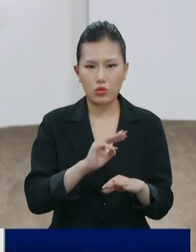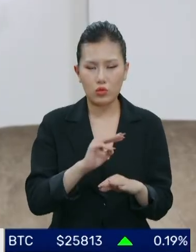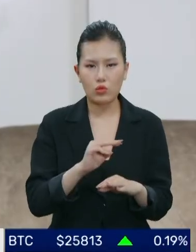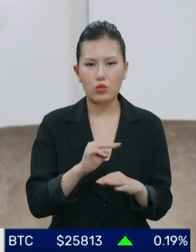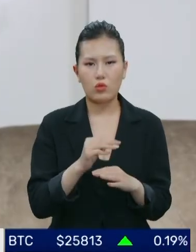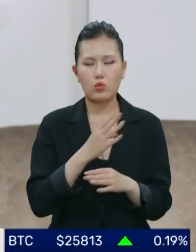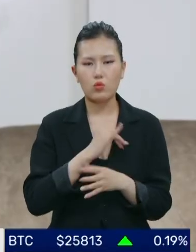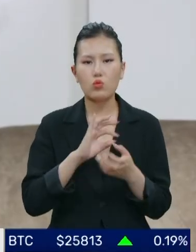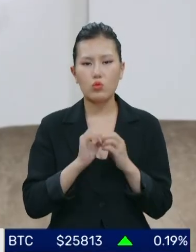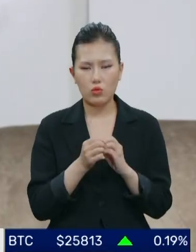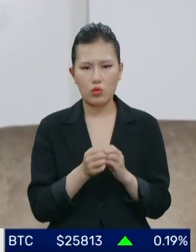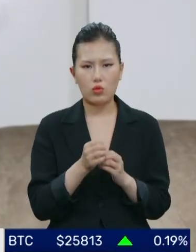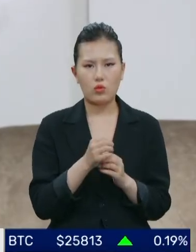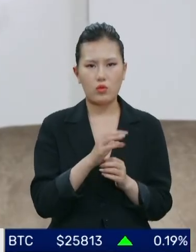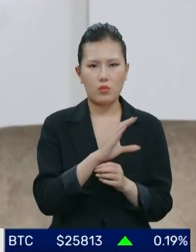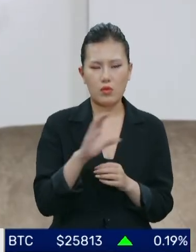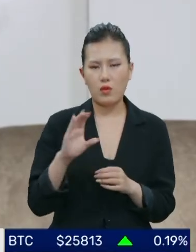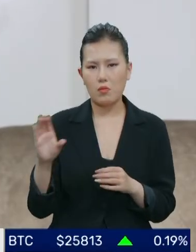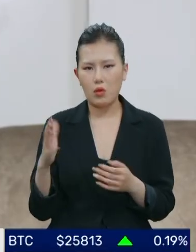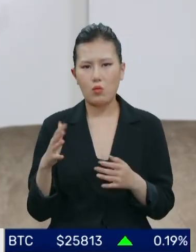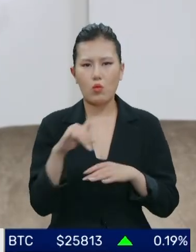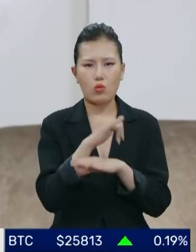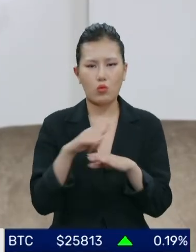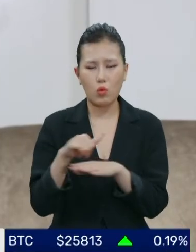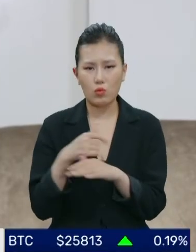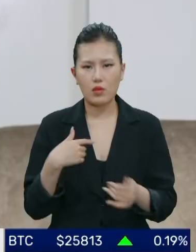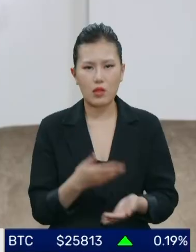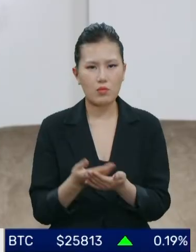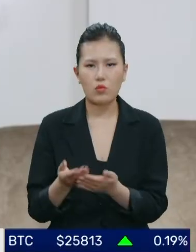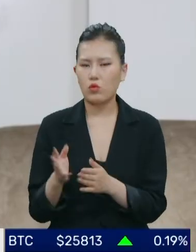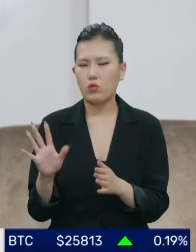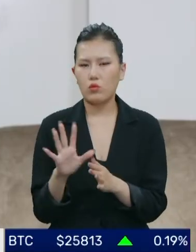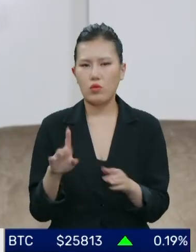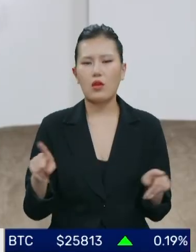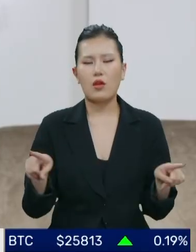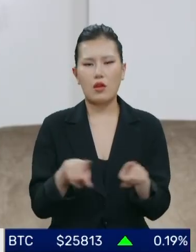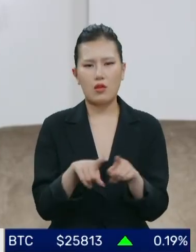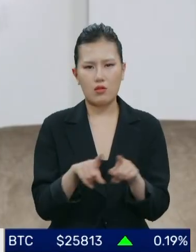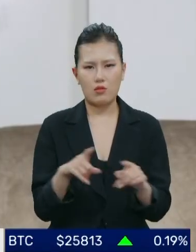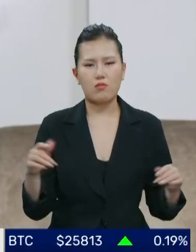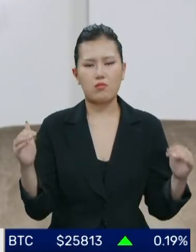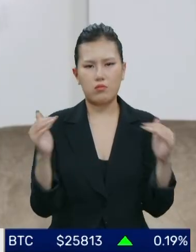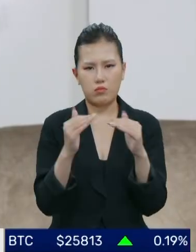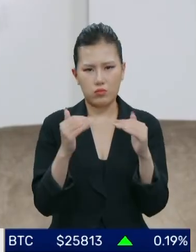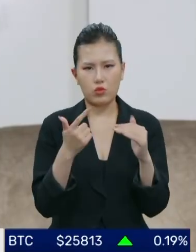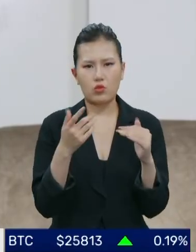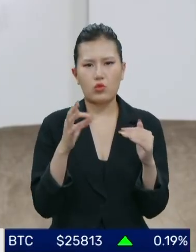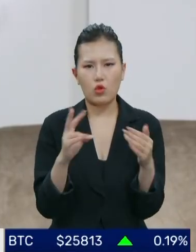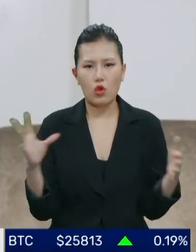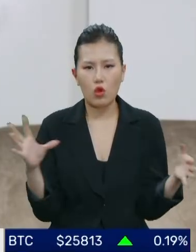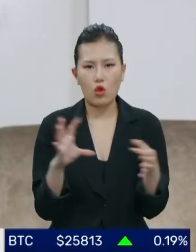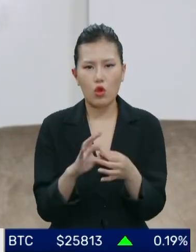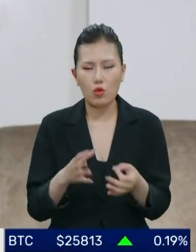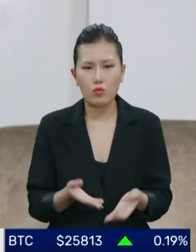баримтлахгүй, харин аюулгүй байдлын асуудлыг хилцэх талууд яриа хэлцээний талбарыг бий болгох гэсэн үндсэн зорилт